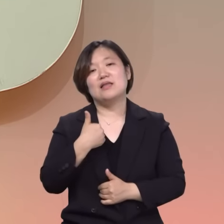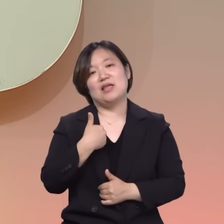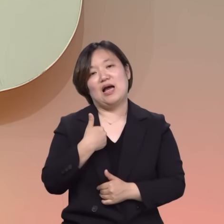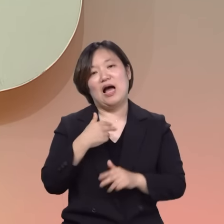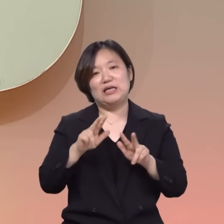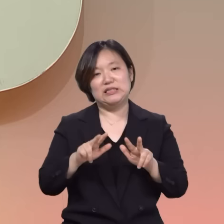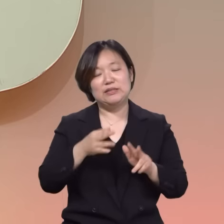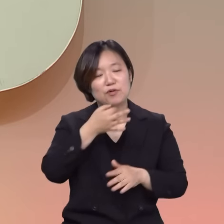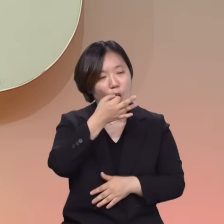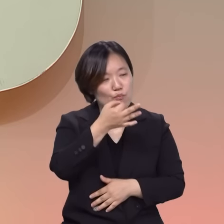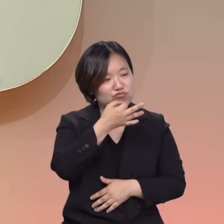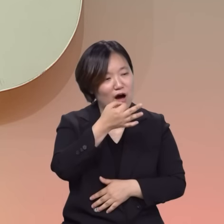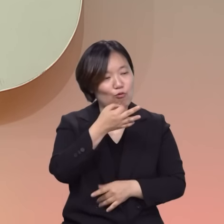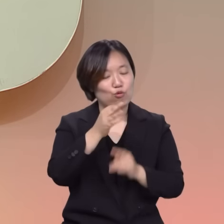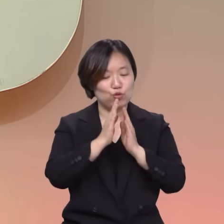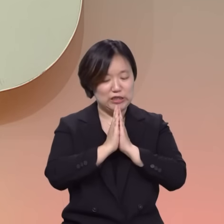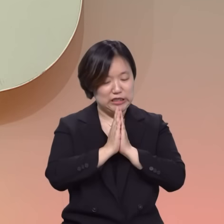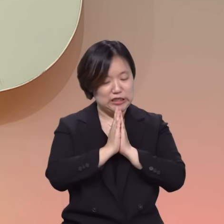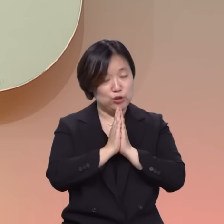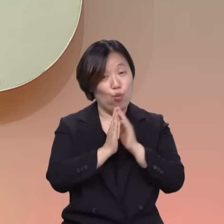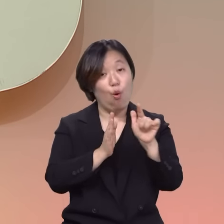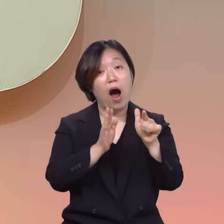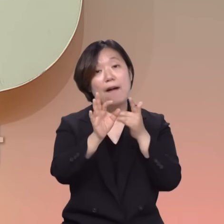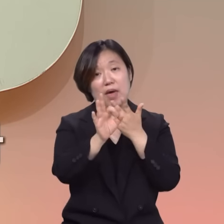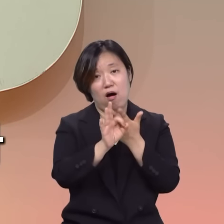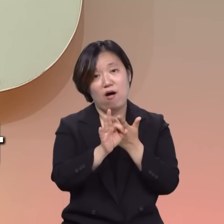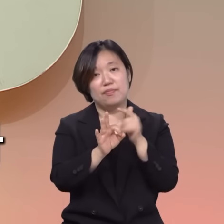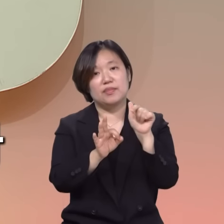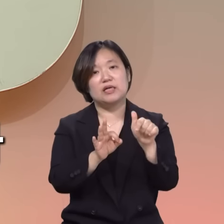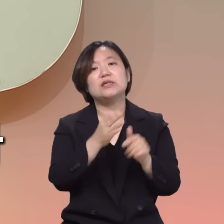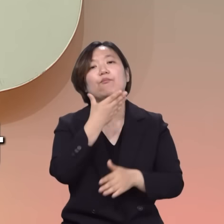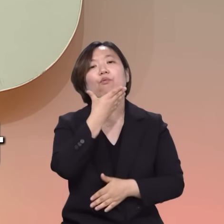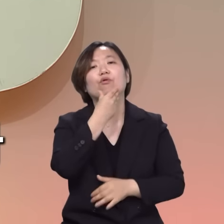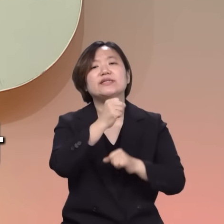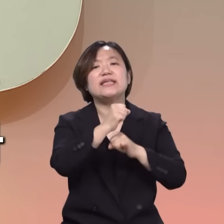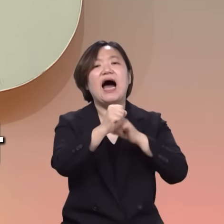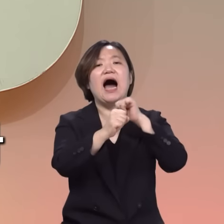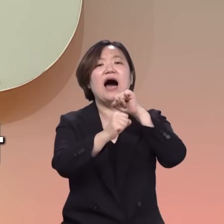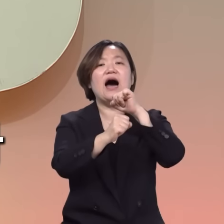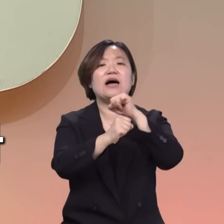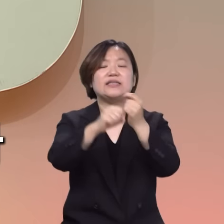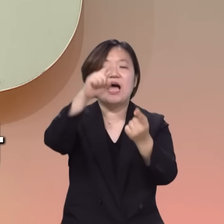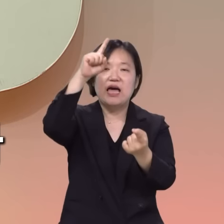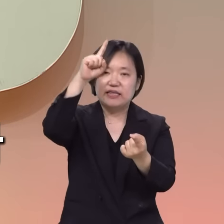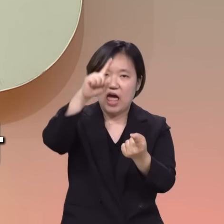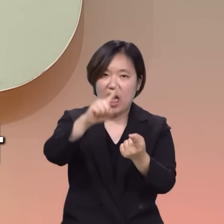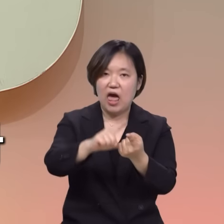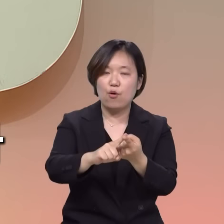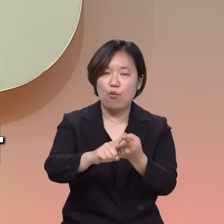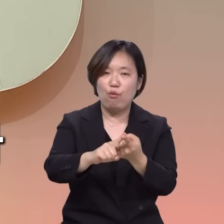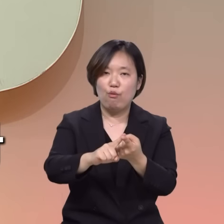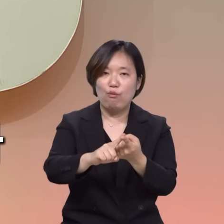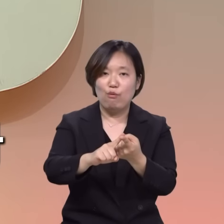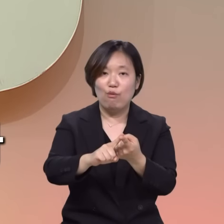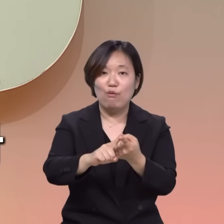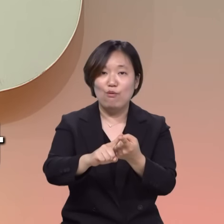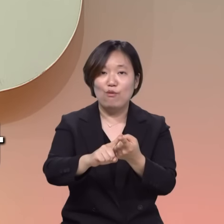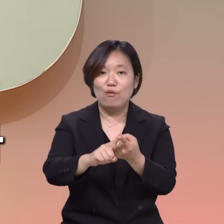순간 염불하고 기도하면 염불하고 기도한만큼 반드시 공덕은 쌓이고